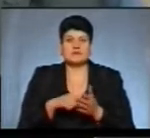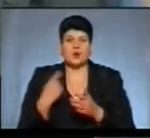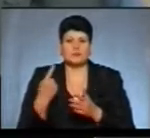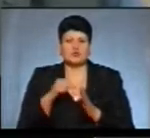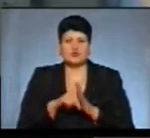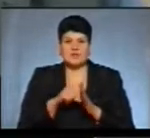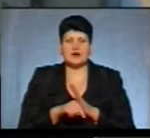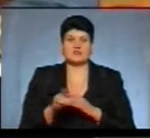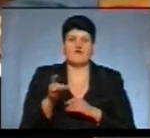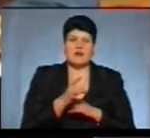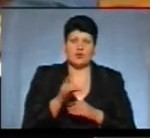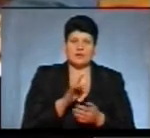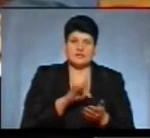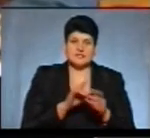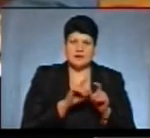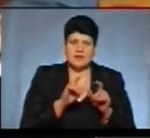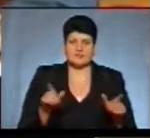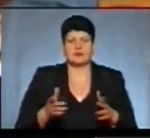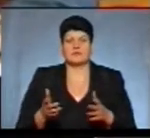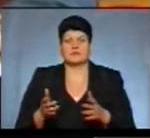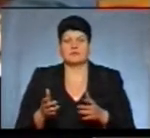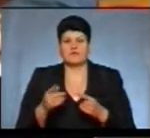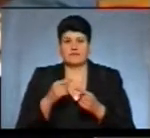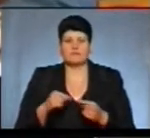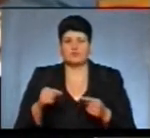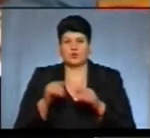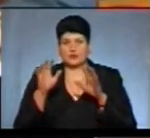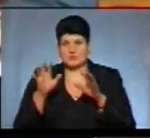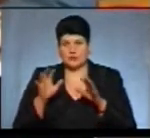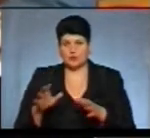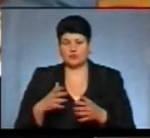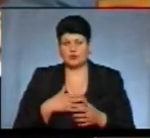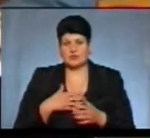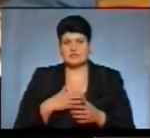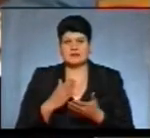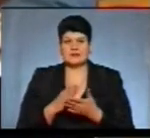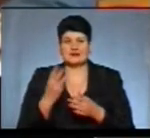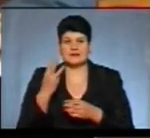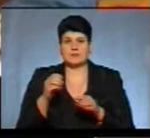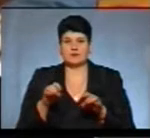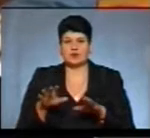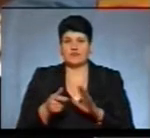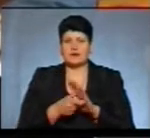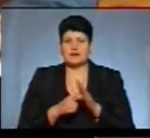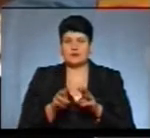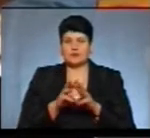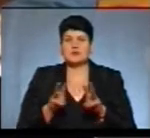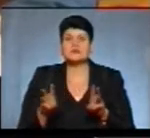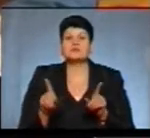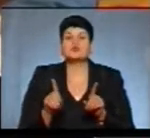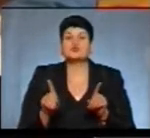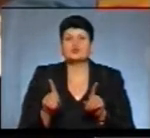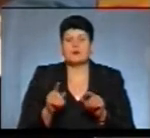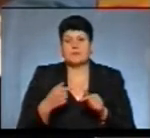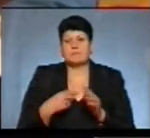значення, в районних центрах. Ну, відповідно до закону у нас, кажу, вийшли 3 постанови Кабінету міністрів. І от що ми